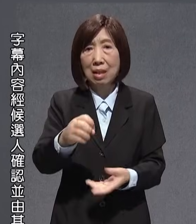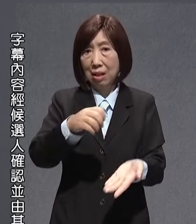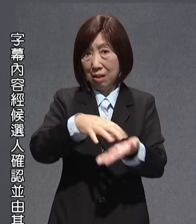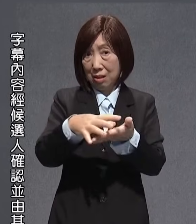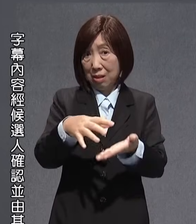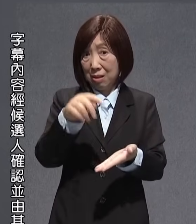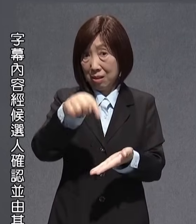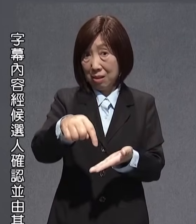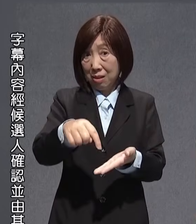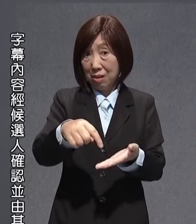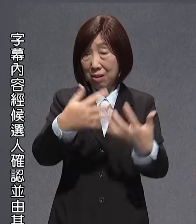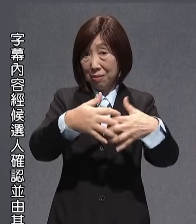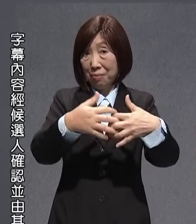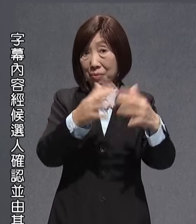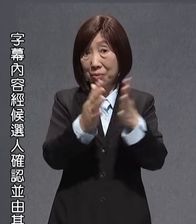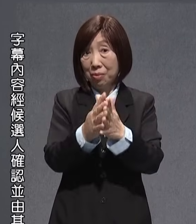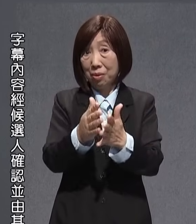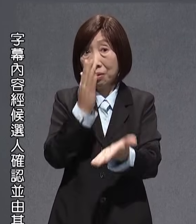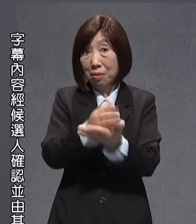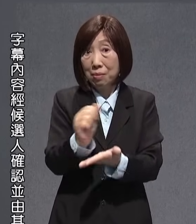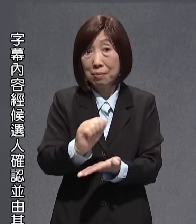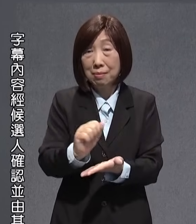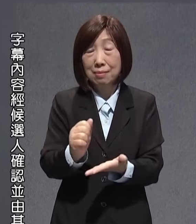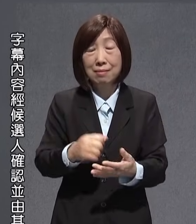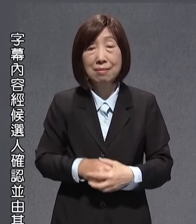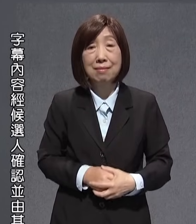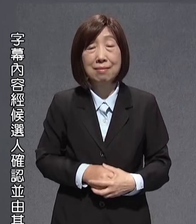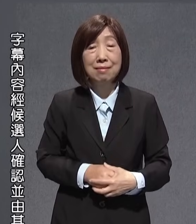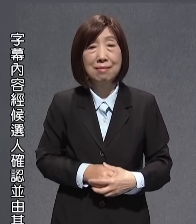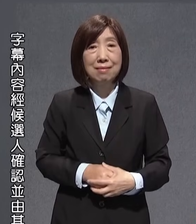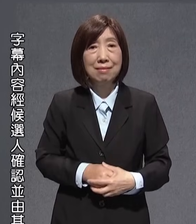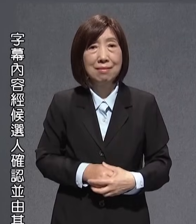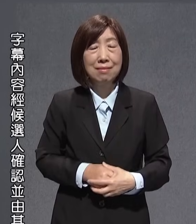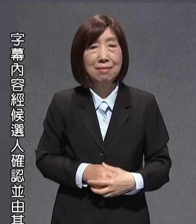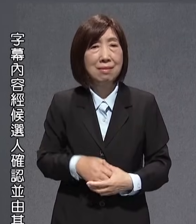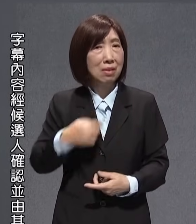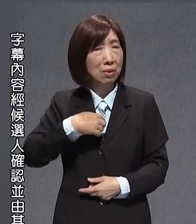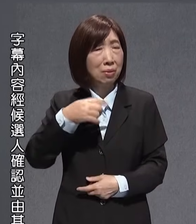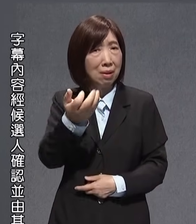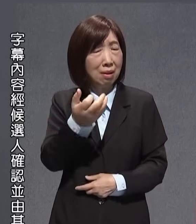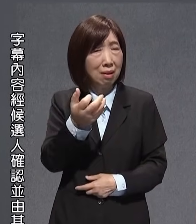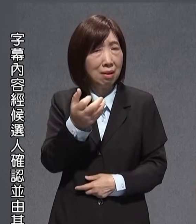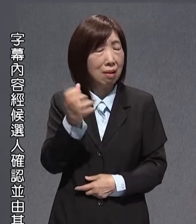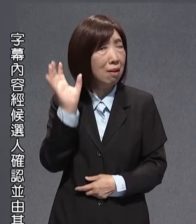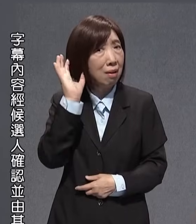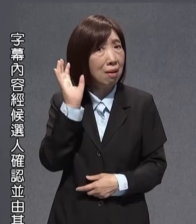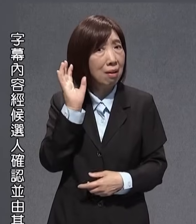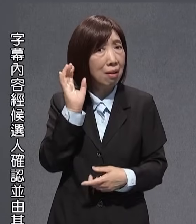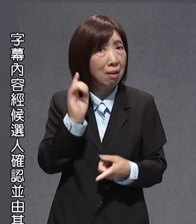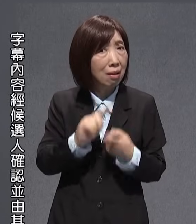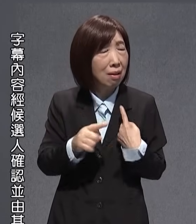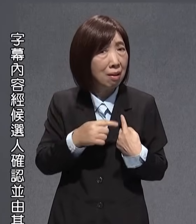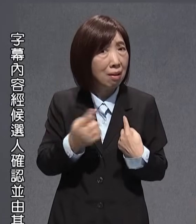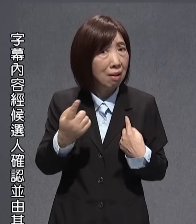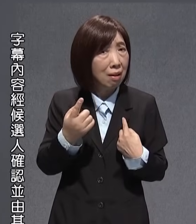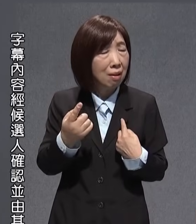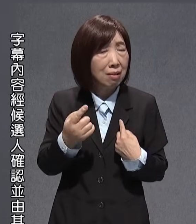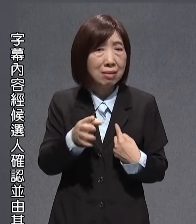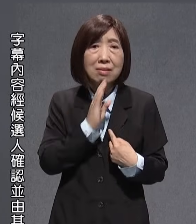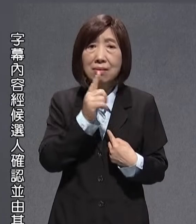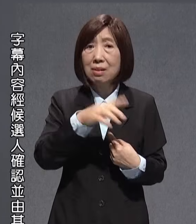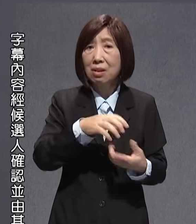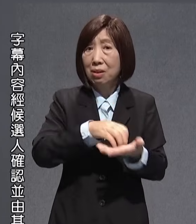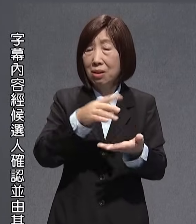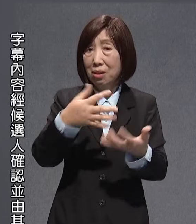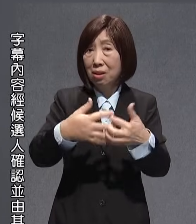停，核能机组不能停。我有没有听错？若核能机组你不想停，是不是要核一、核